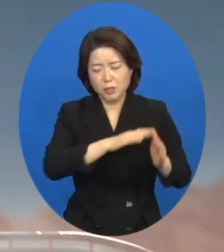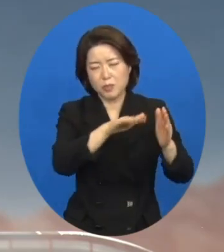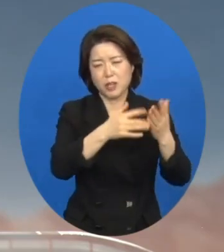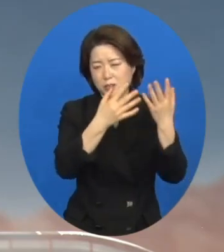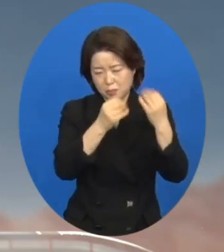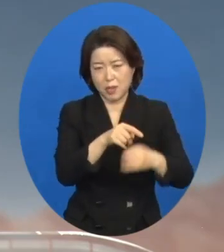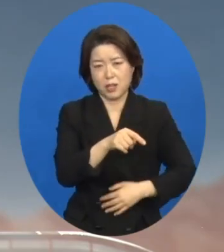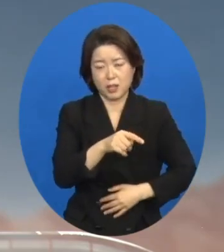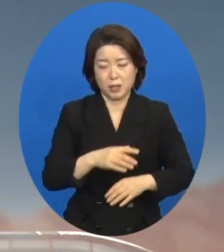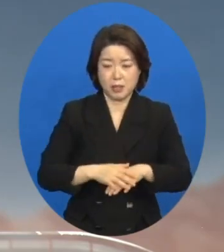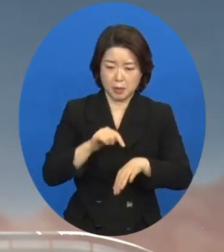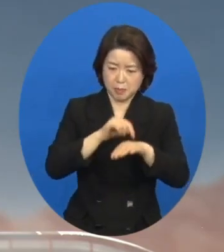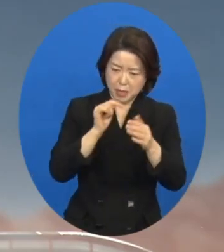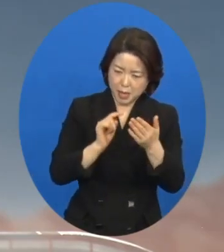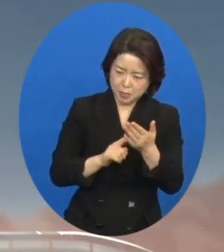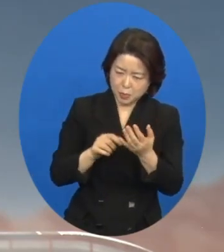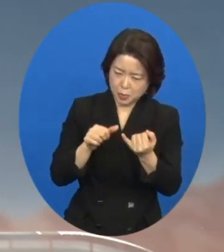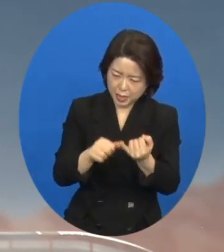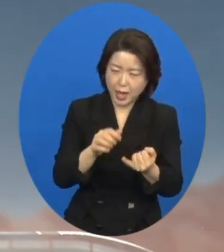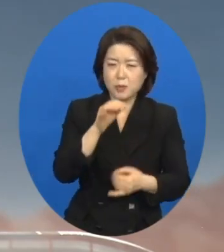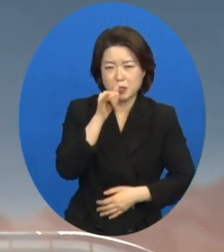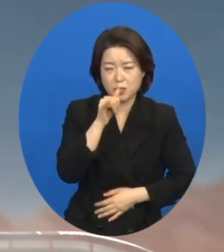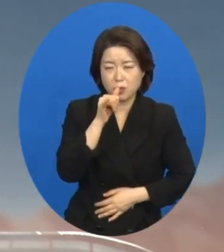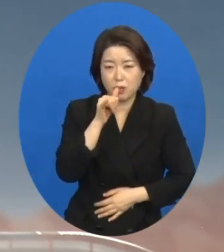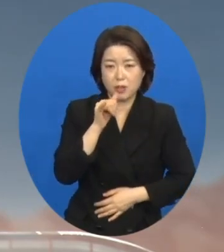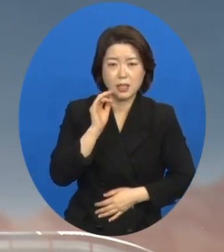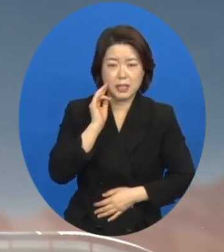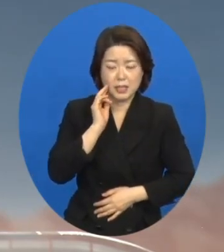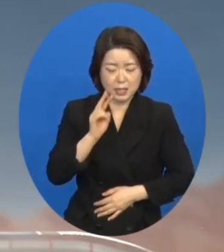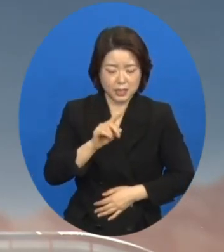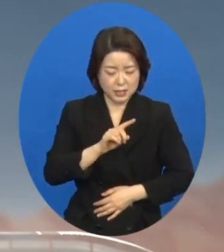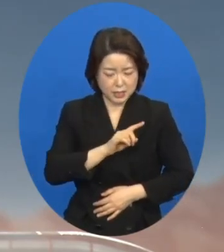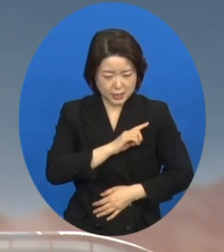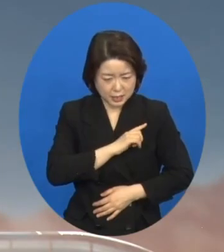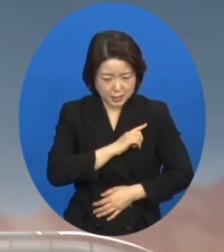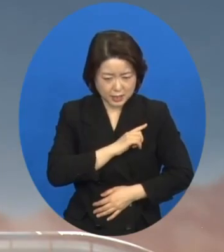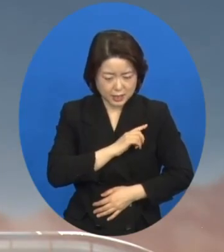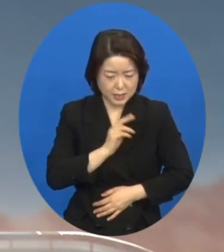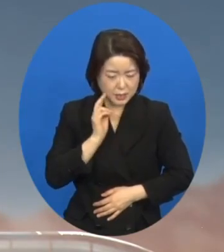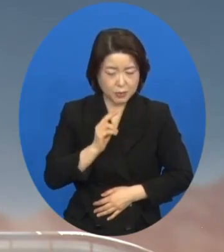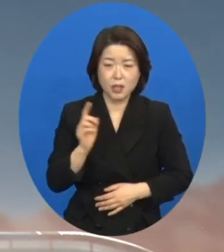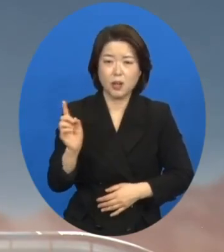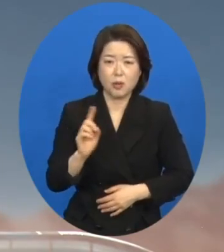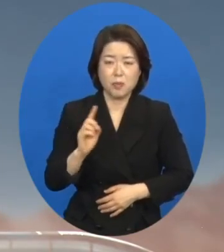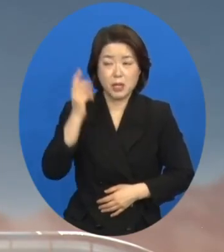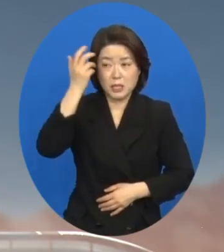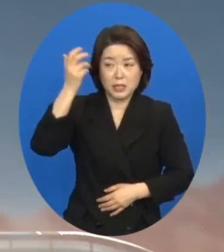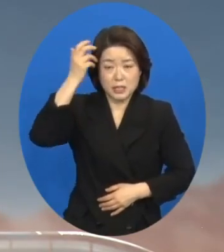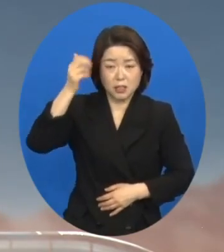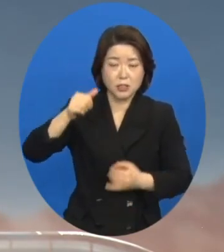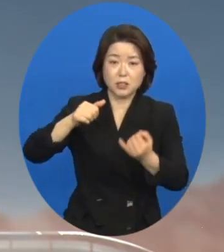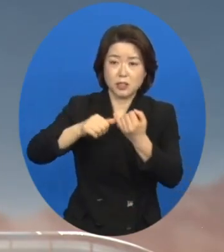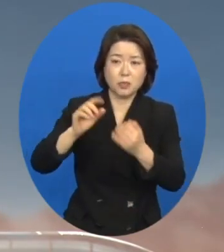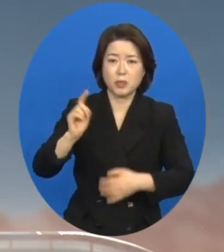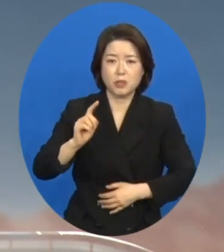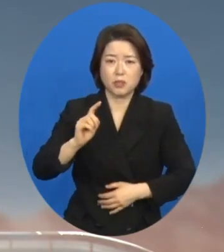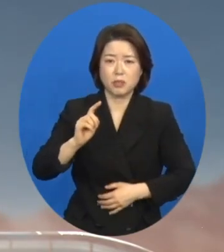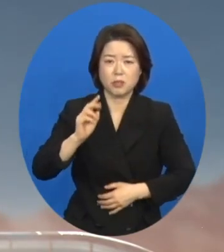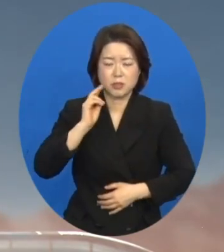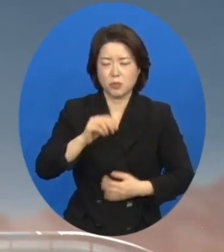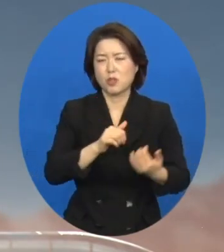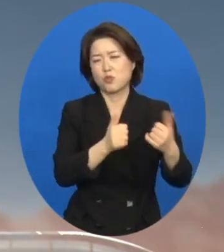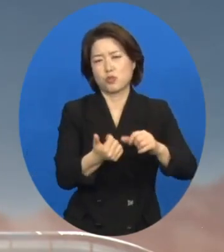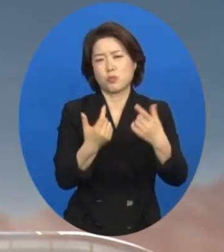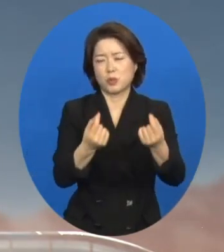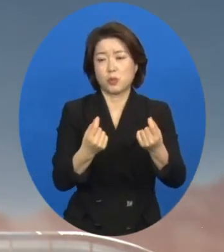마음의 간음도 있을 겁니다. 그리고 가장 심각한 거는요. 여러분 영적 간음은요. 이건 정말 무서워. 이건 사망이에요 여러분. 이거는